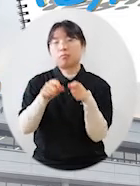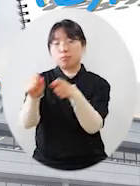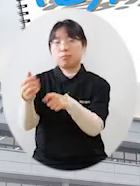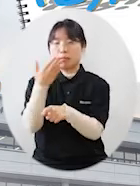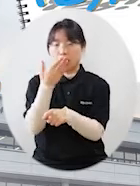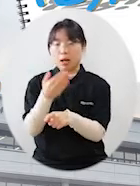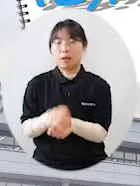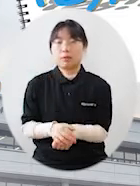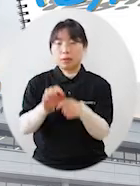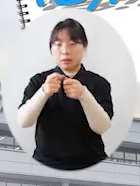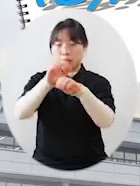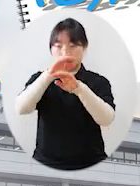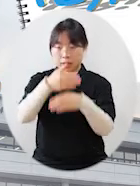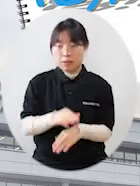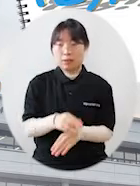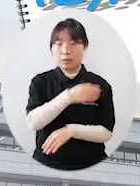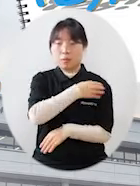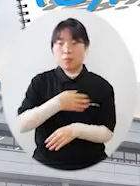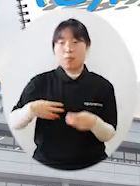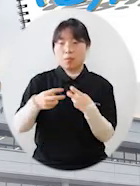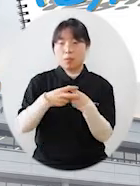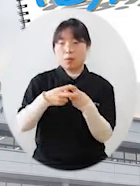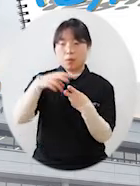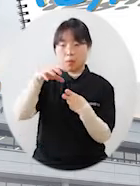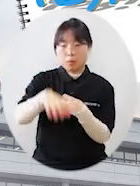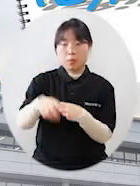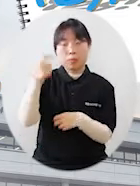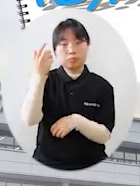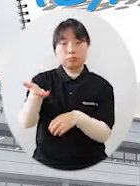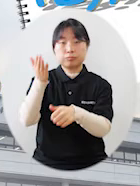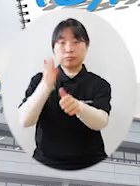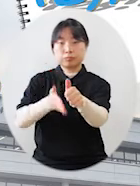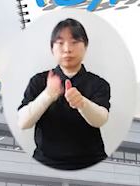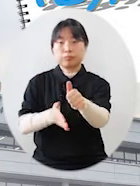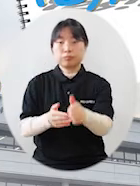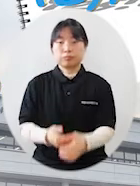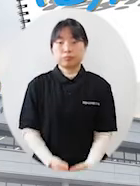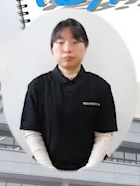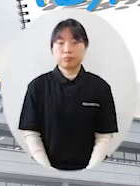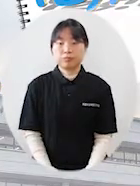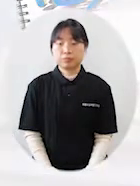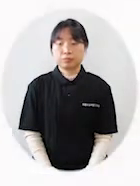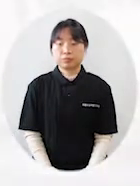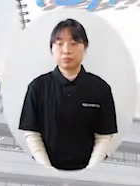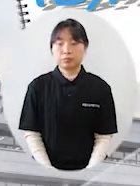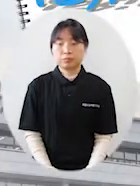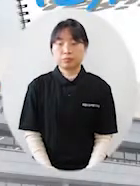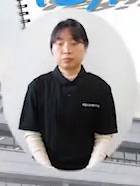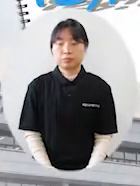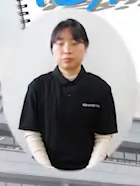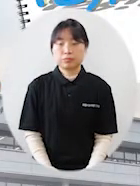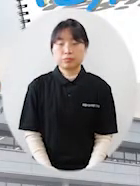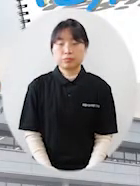문의사항은 건강증진과 지역보건팀이나 국민건강보험공단으로 연락 바랍니다.